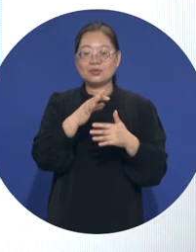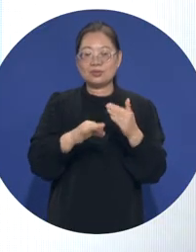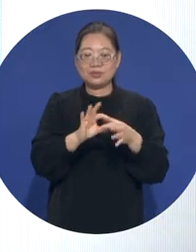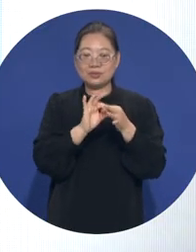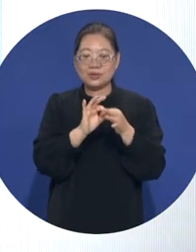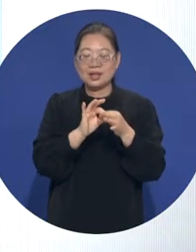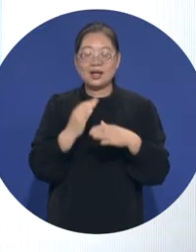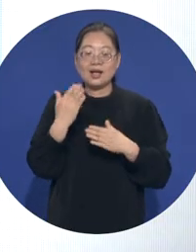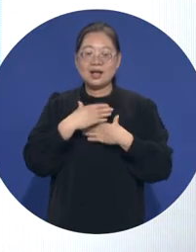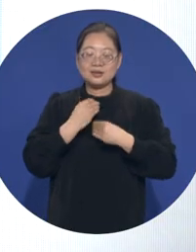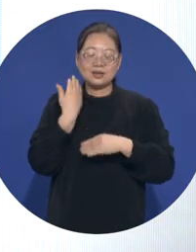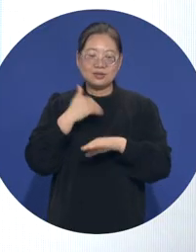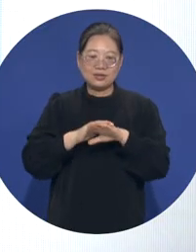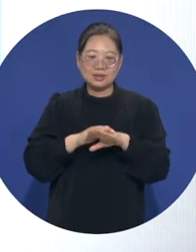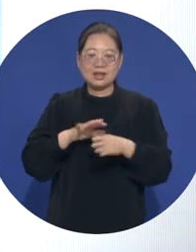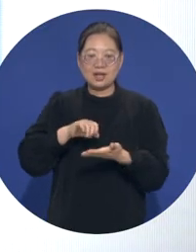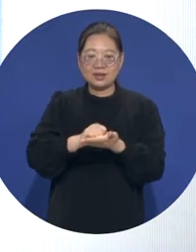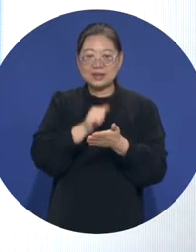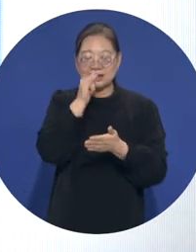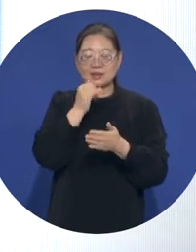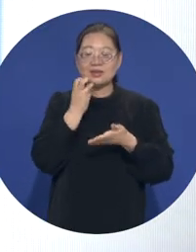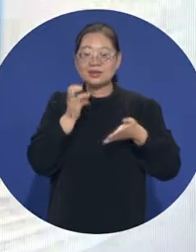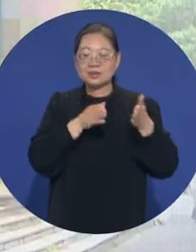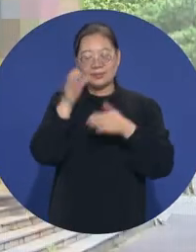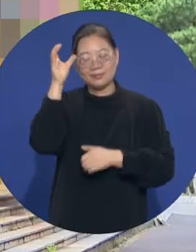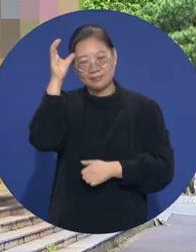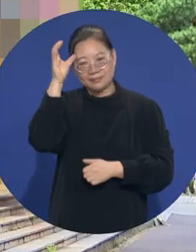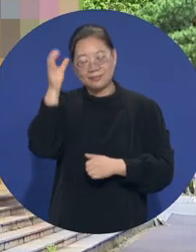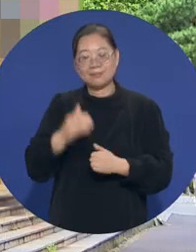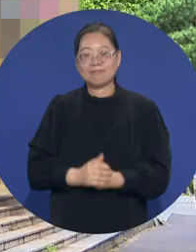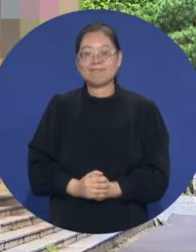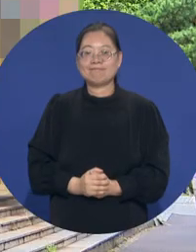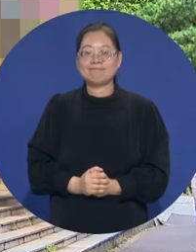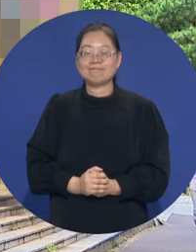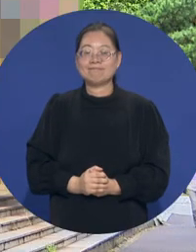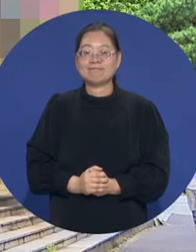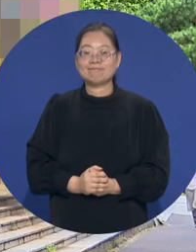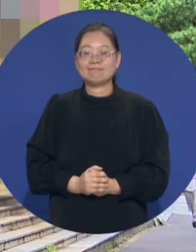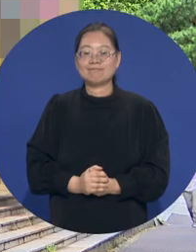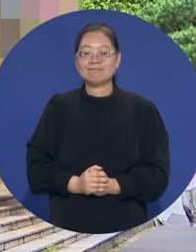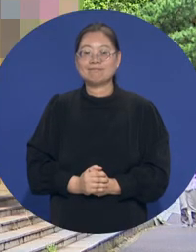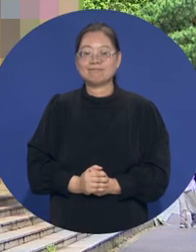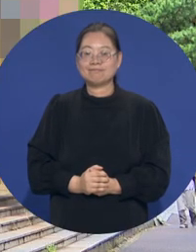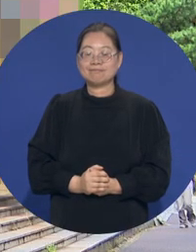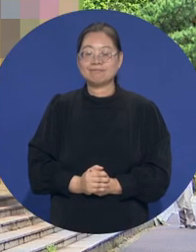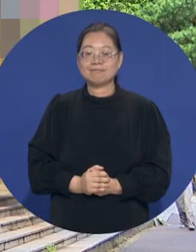안전하게 전셋집 구할 수 있는 경기도를 기대해봅니다. GTV 뉴스 이슬비입니다.